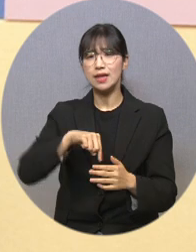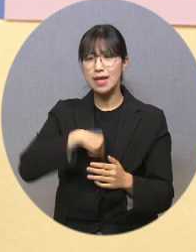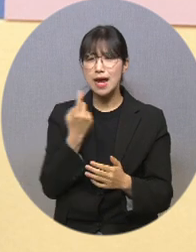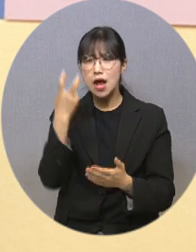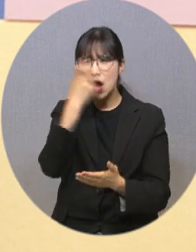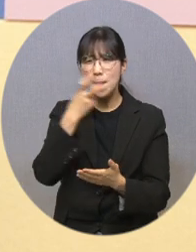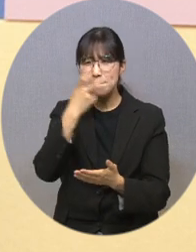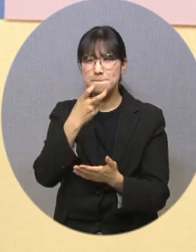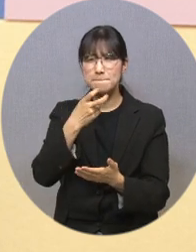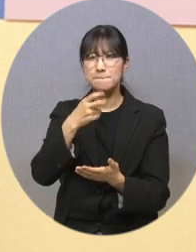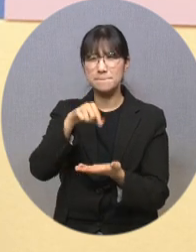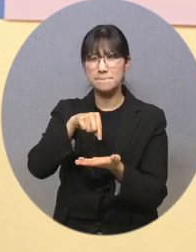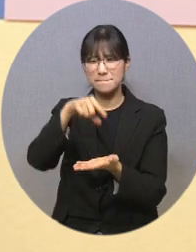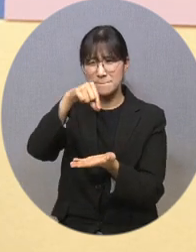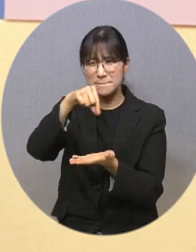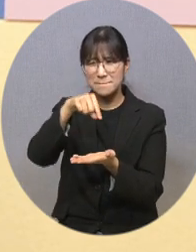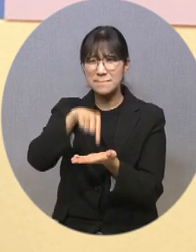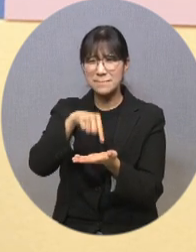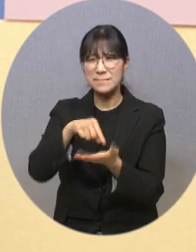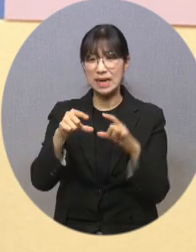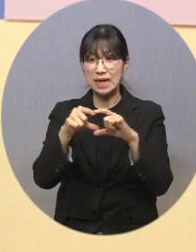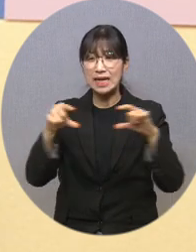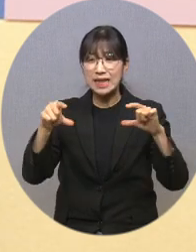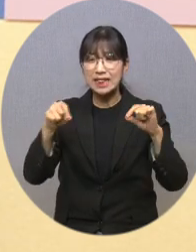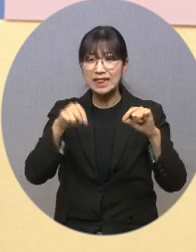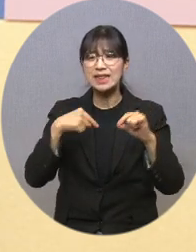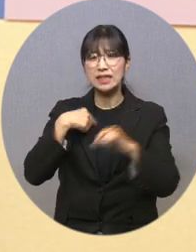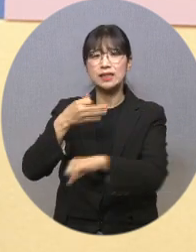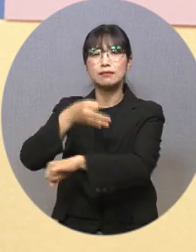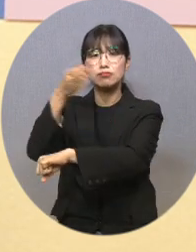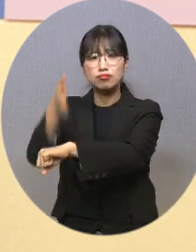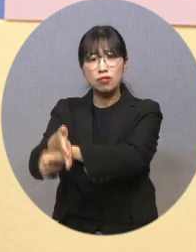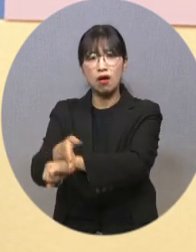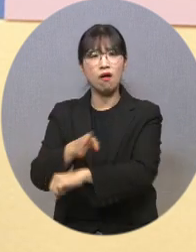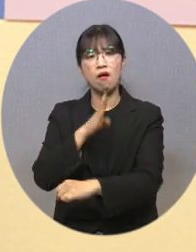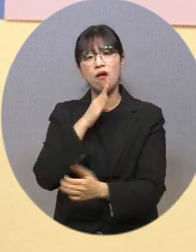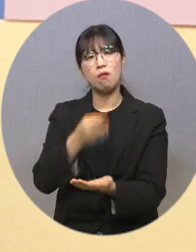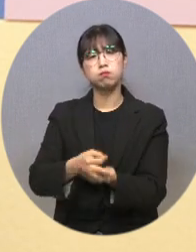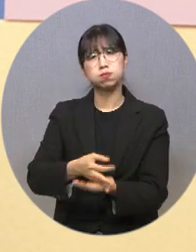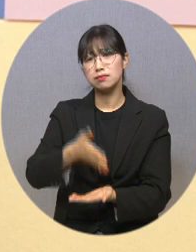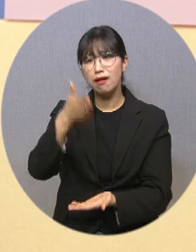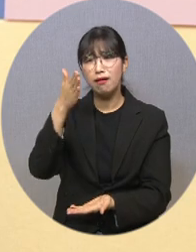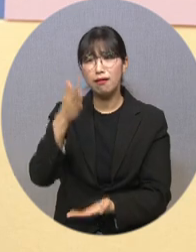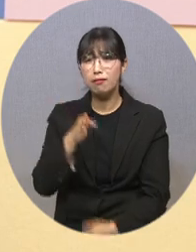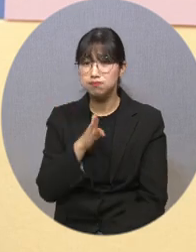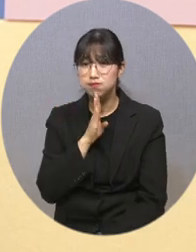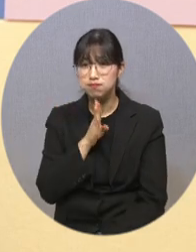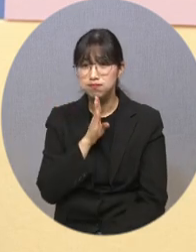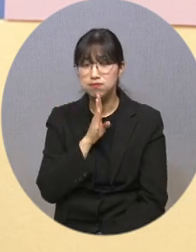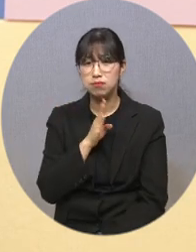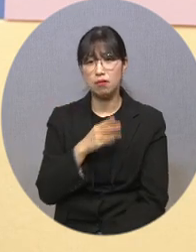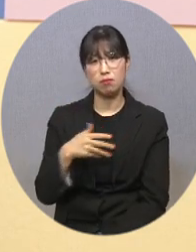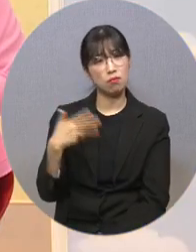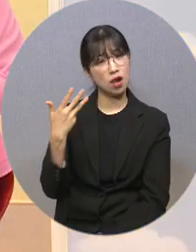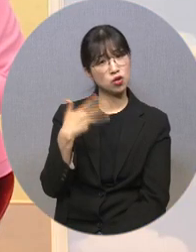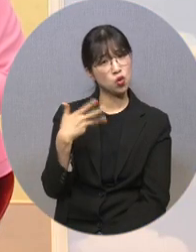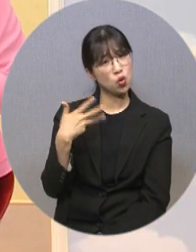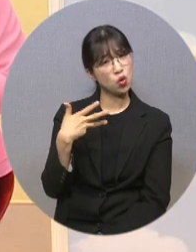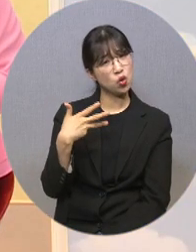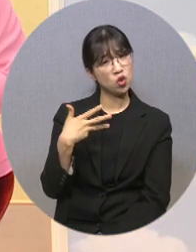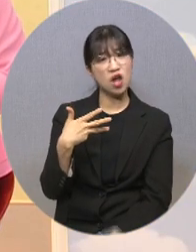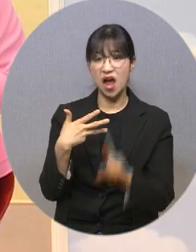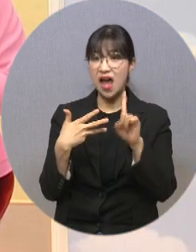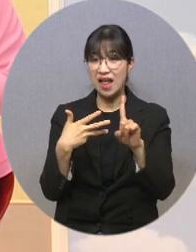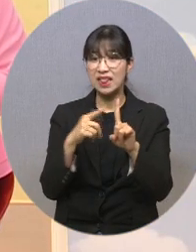자가 진단 키트를 제가 약국에서 구입을 해봤어요. 되게 비싸요. 그렇죠. 네, 8천 원. 네.